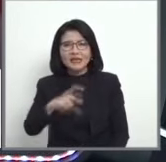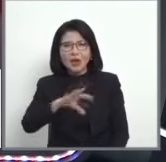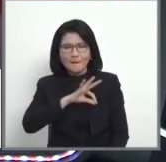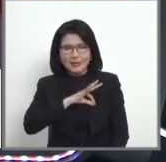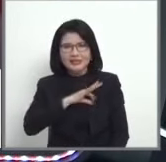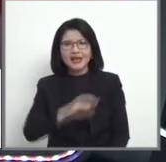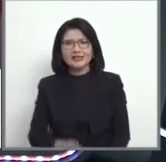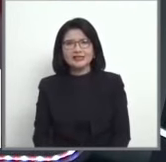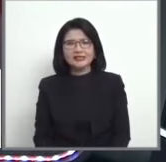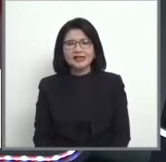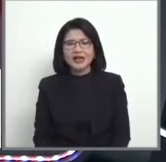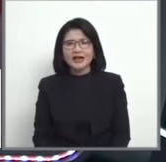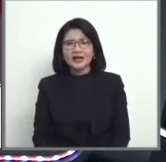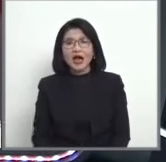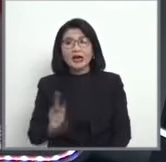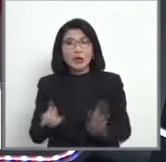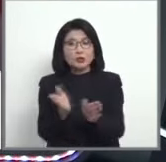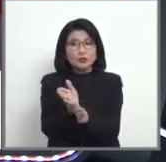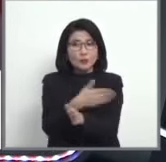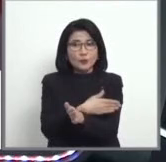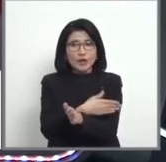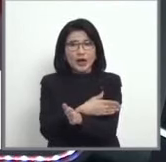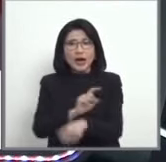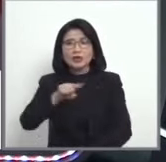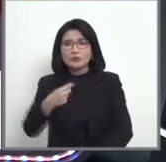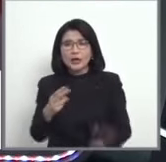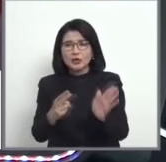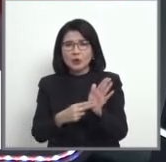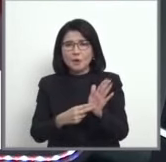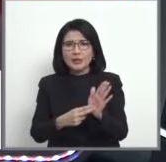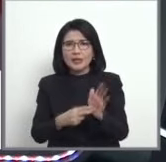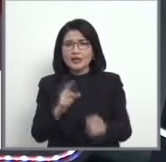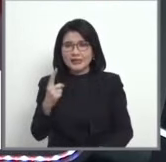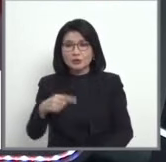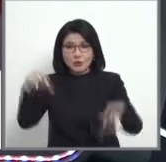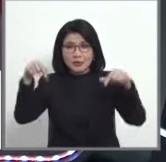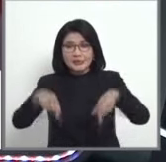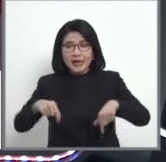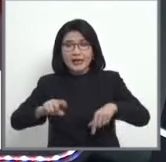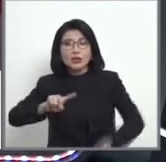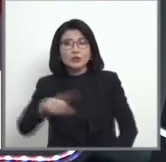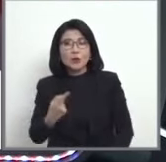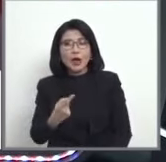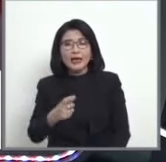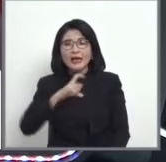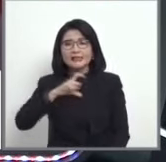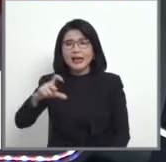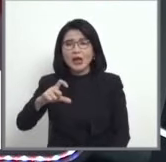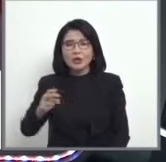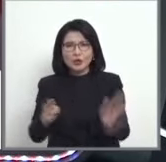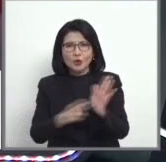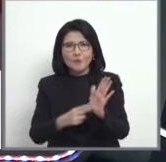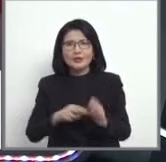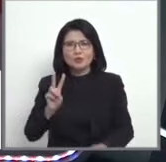pemirsa jika pada debat sebelumnya diawali dari kandidat nomor urut 1 di debat kali ini akan dimulai dari kandidat nomor urut